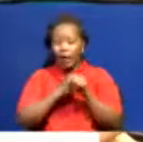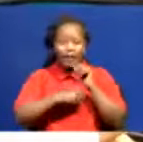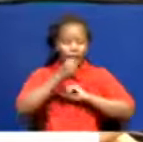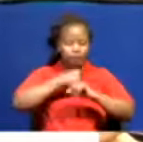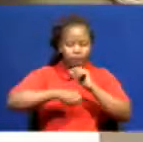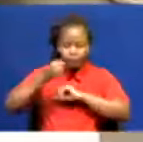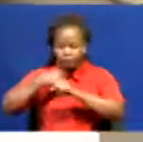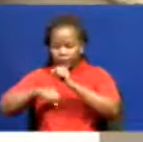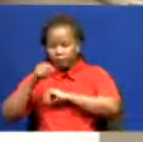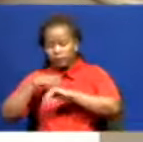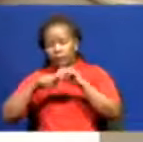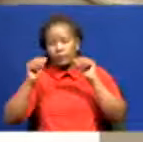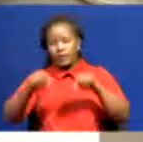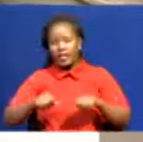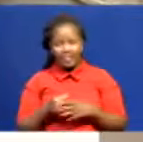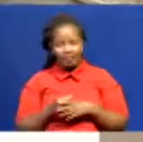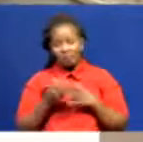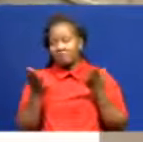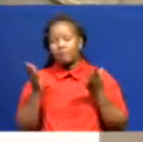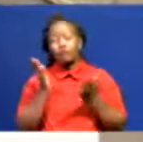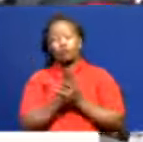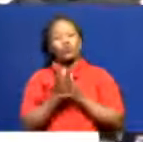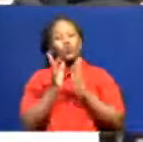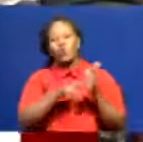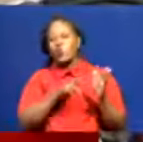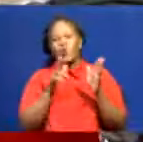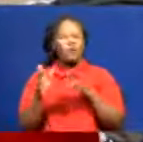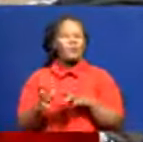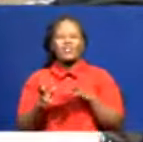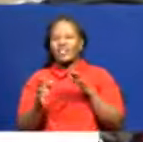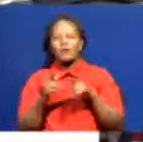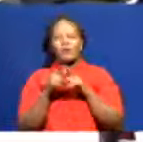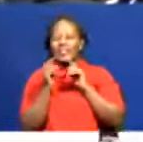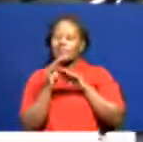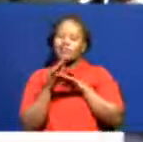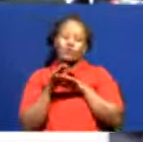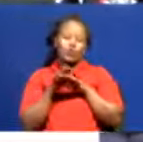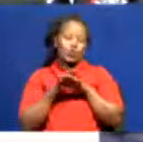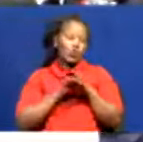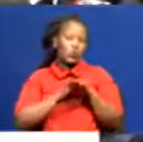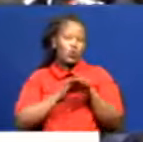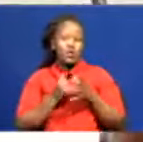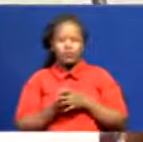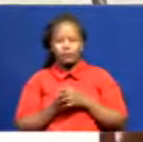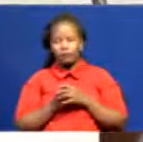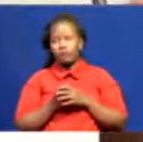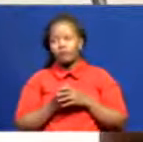They said that despite the normalcy, things were still at snail pace.